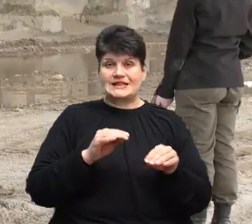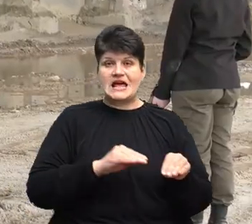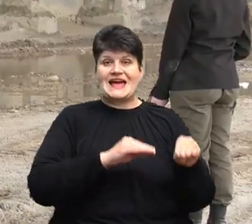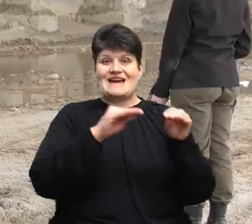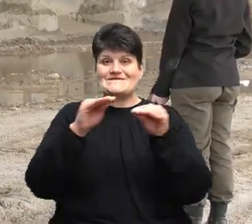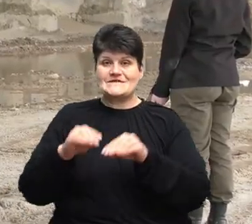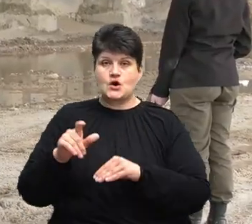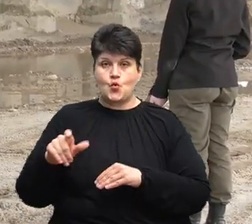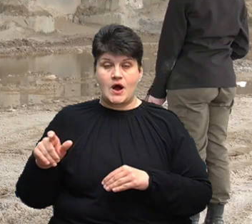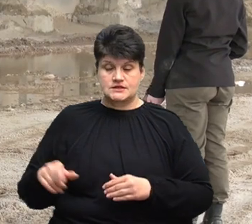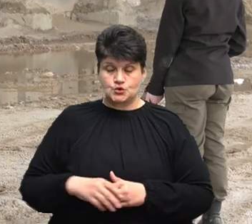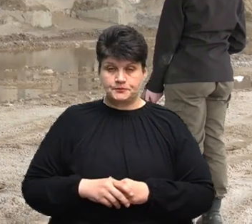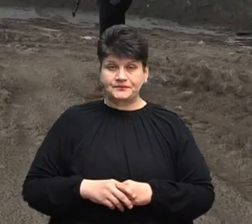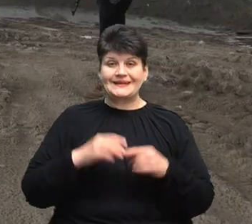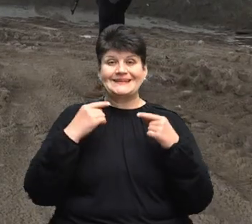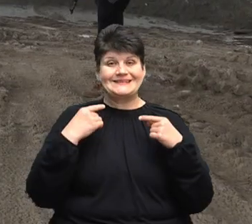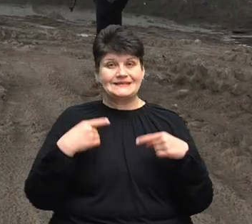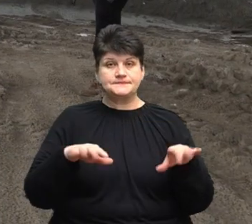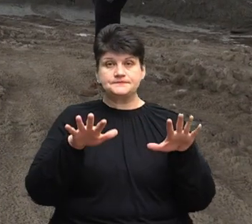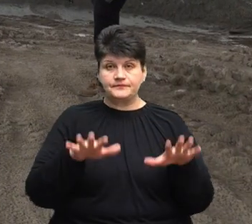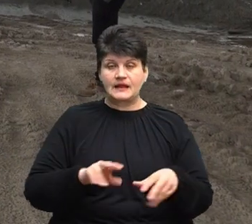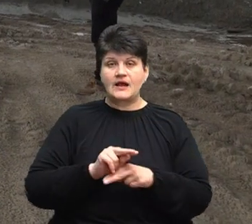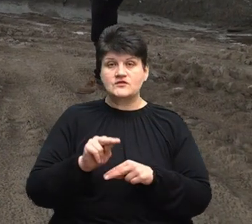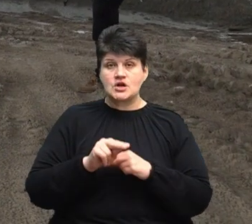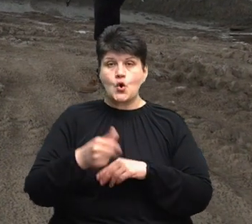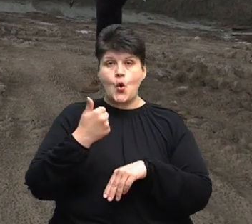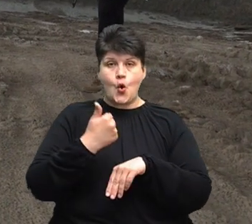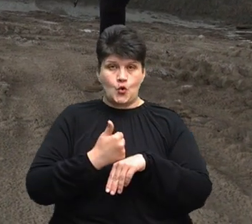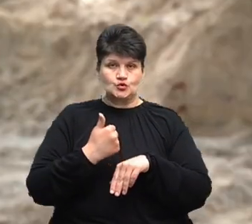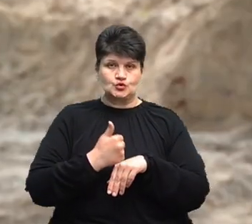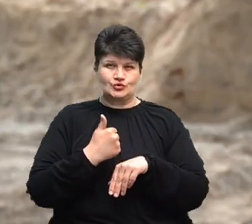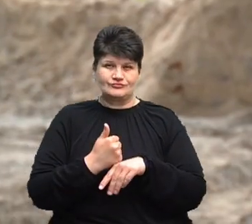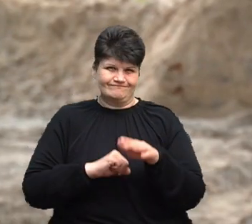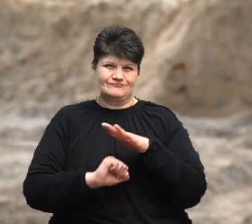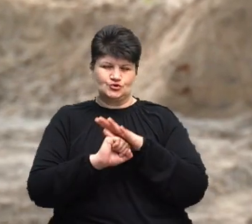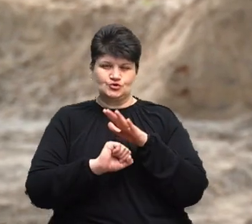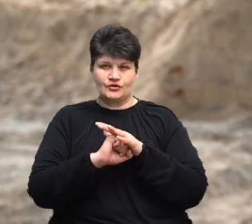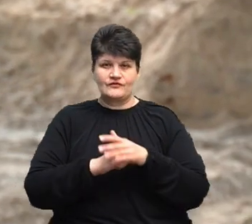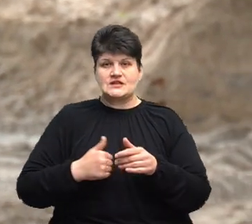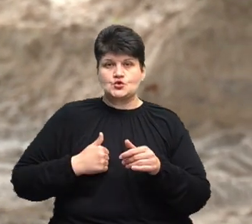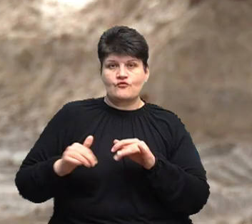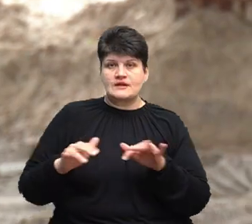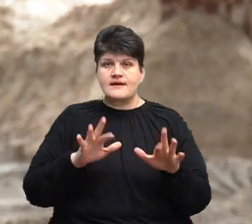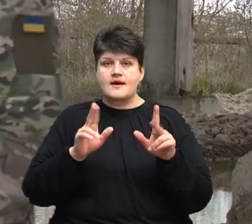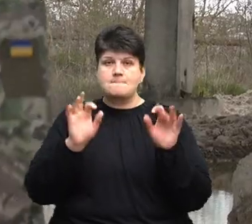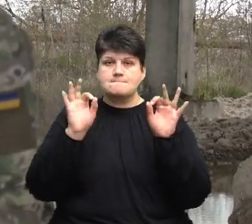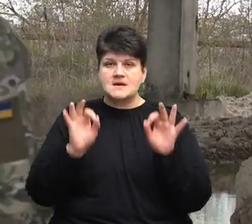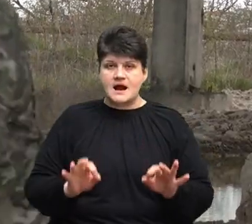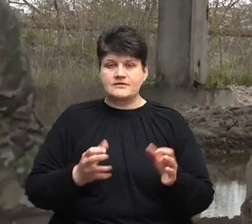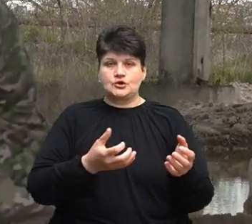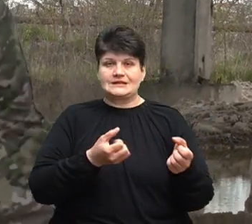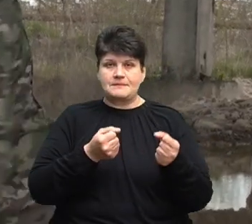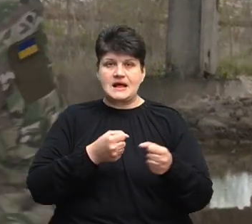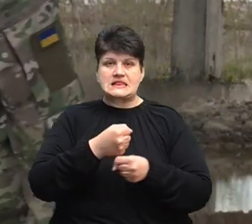На іншій локації учасників навчають основам військової тактики. Показують, як правильно тримати в руках автомат. Корпус